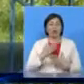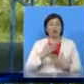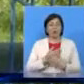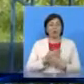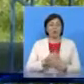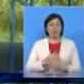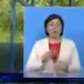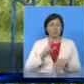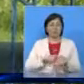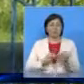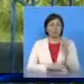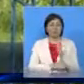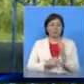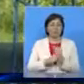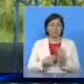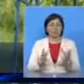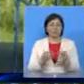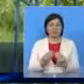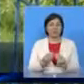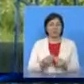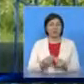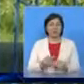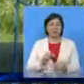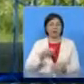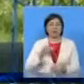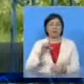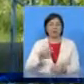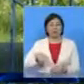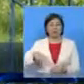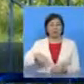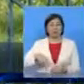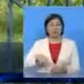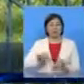сақшылар, сонымен қатар аудандағы атамекен палатасының директоры қатысатын болады.